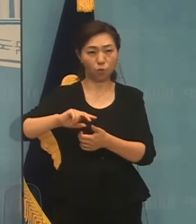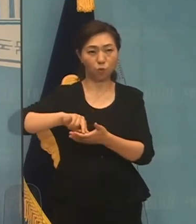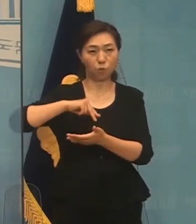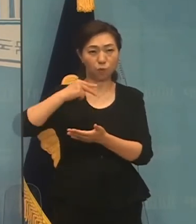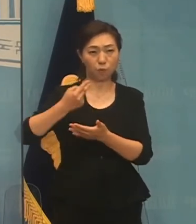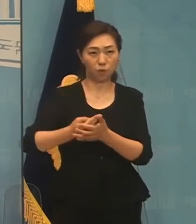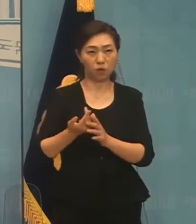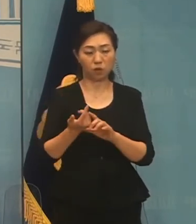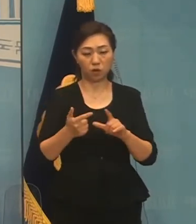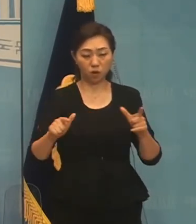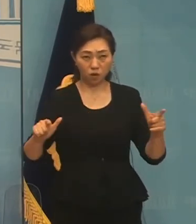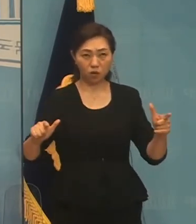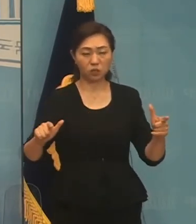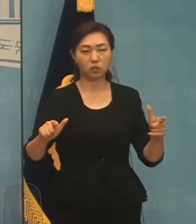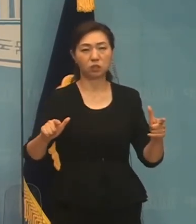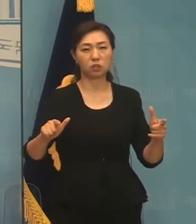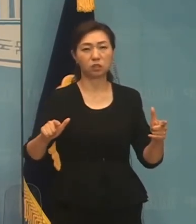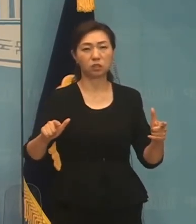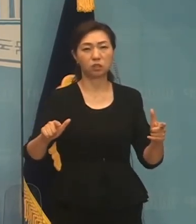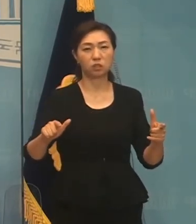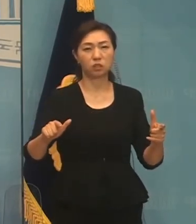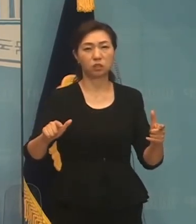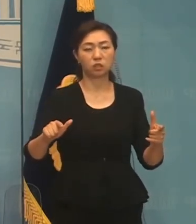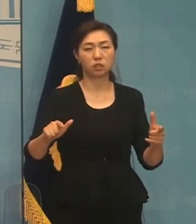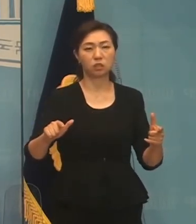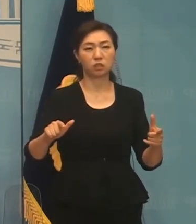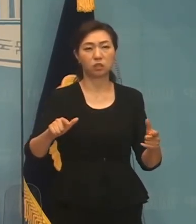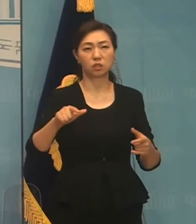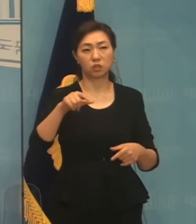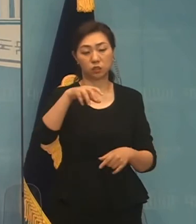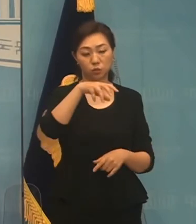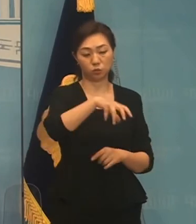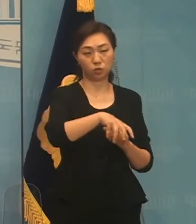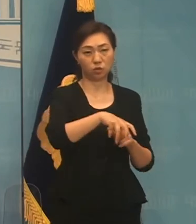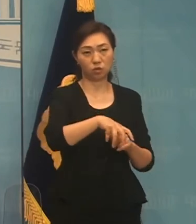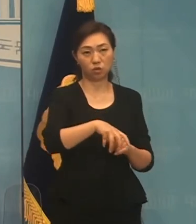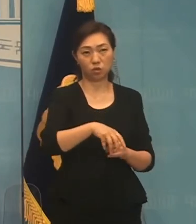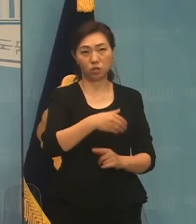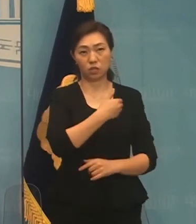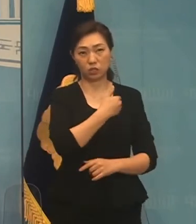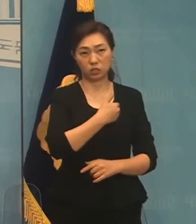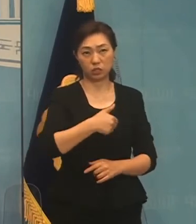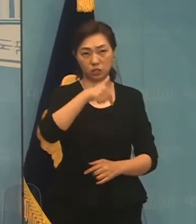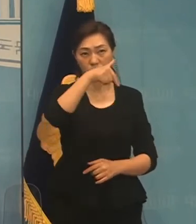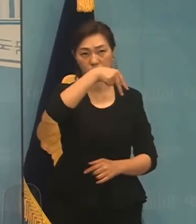등등에서 시, 군, 도,